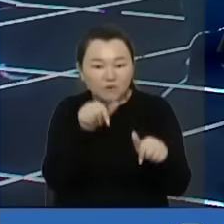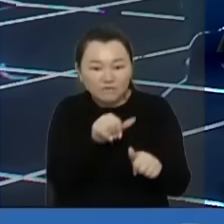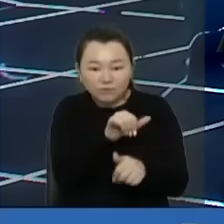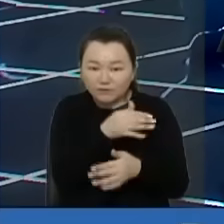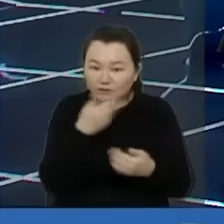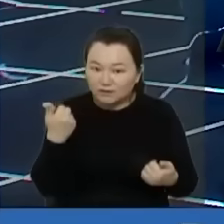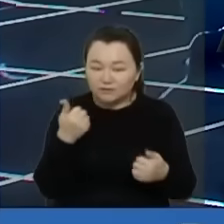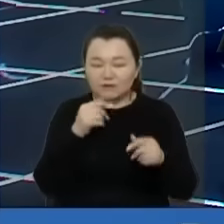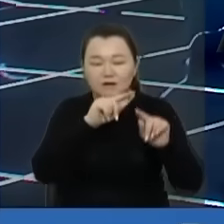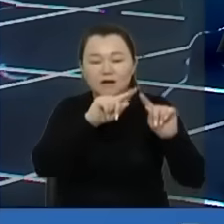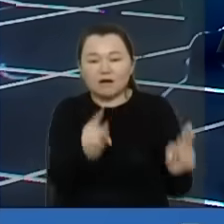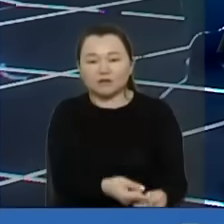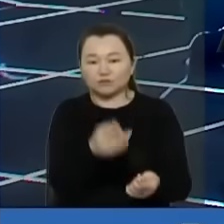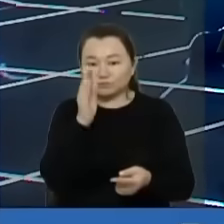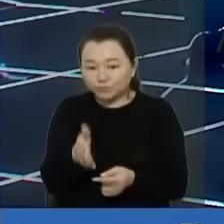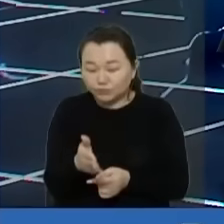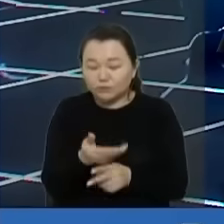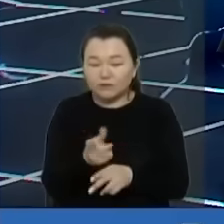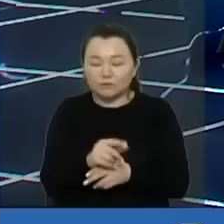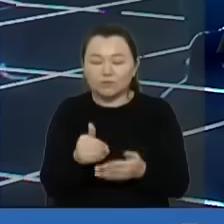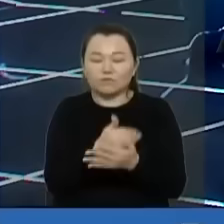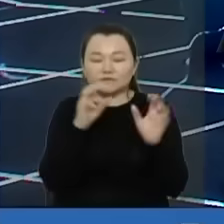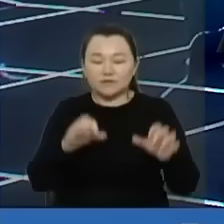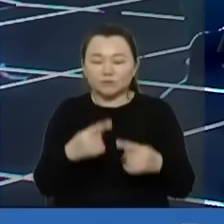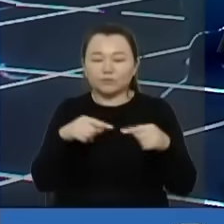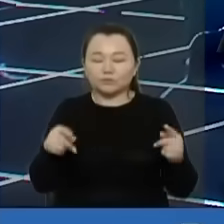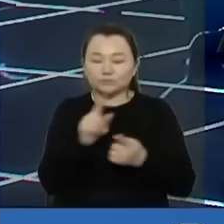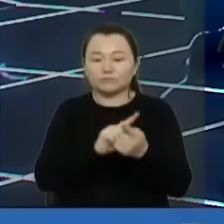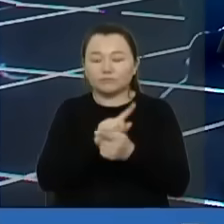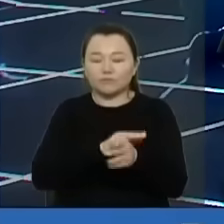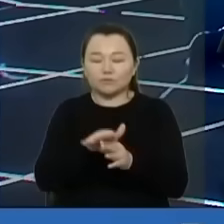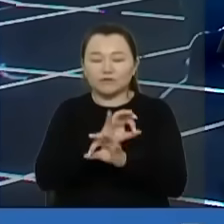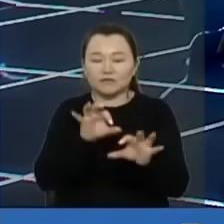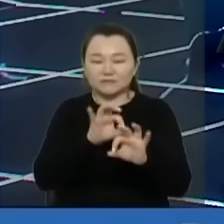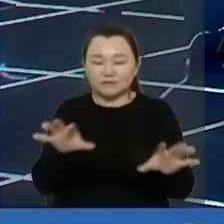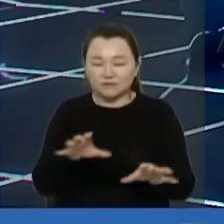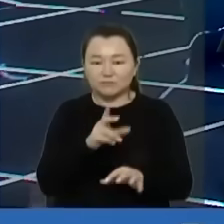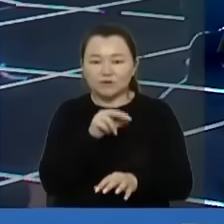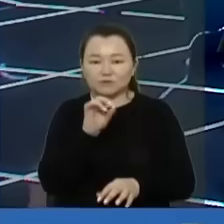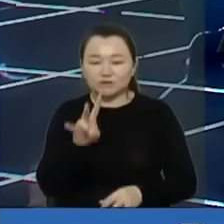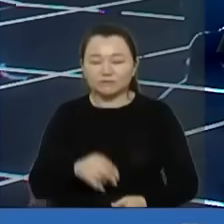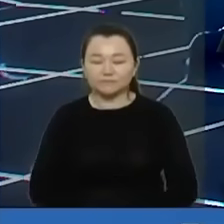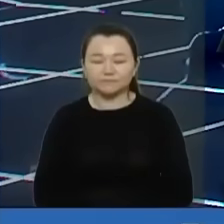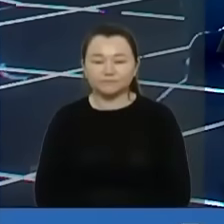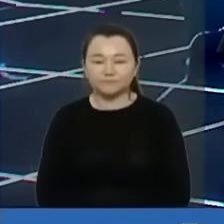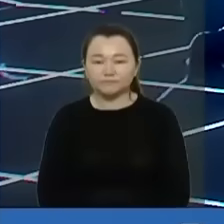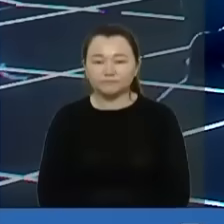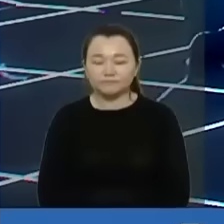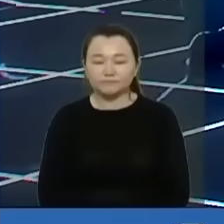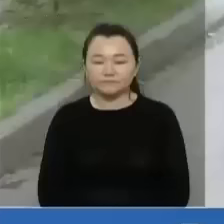тосқауыл қоймақ. Жаңа заң жобасындағы өзгерістер туралы толығырақ әріптесім Бауыржан Жақсымбет айтып берсін.